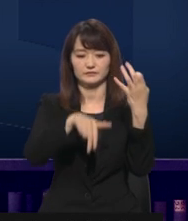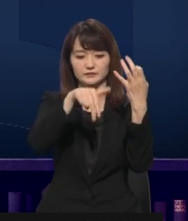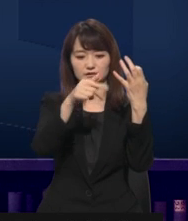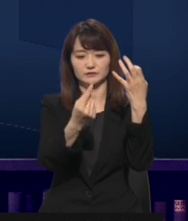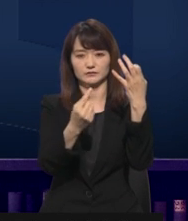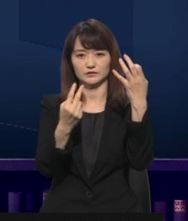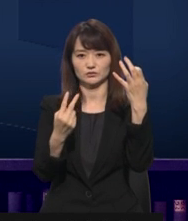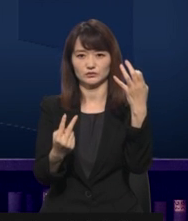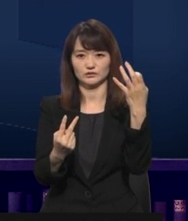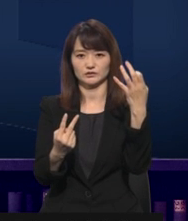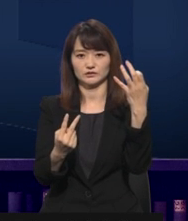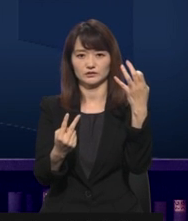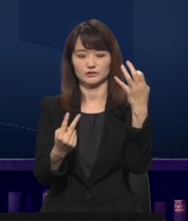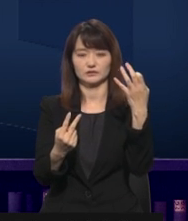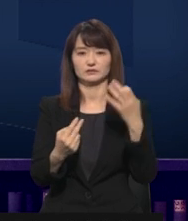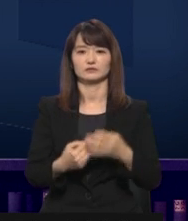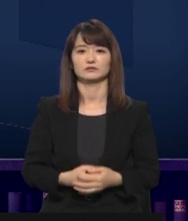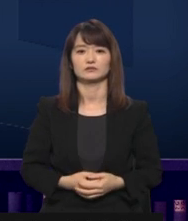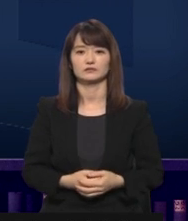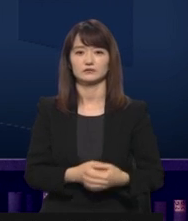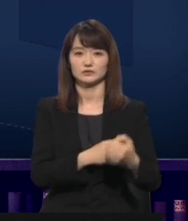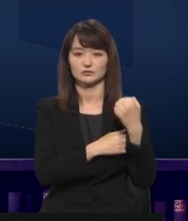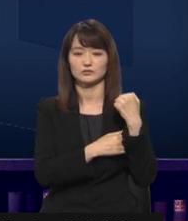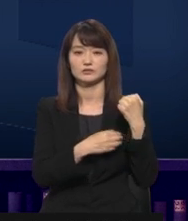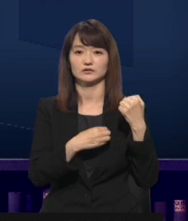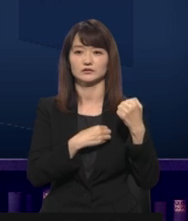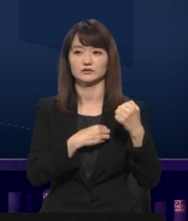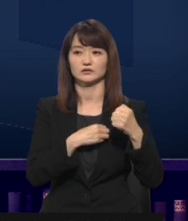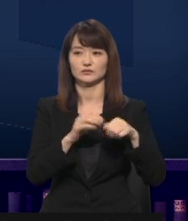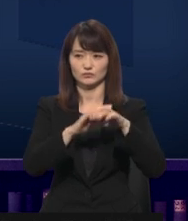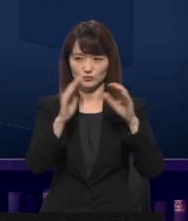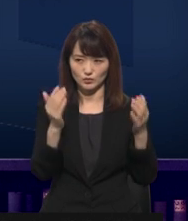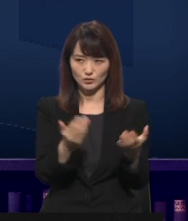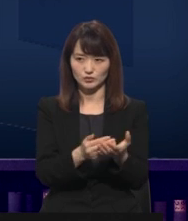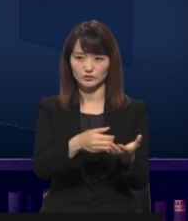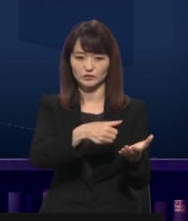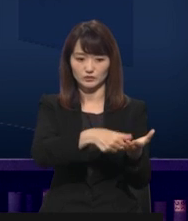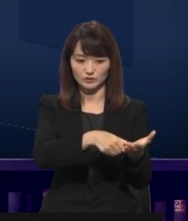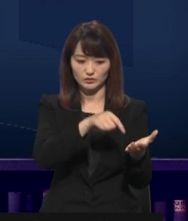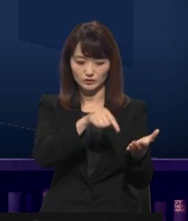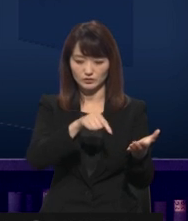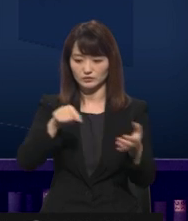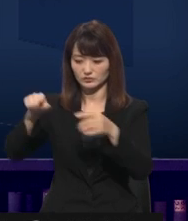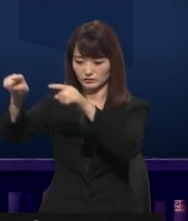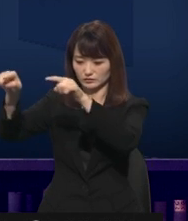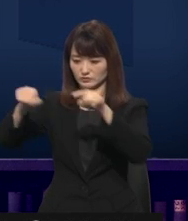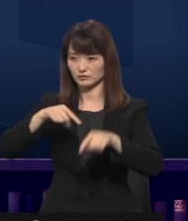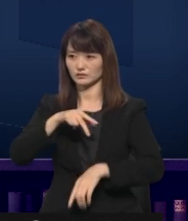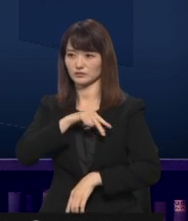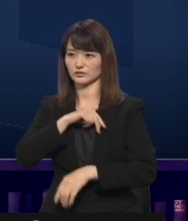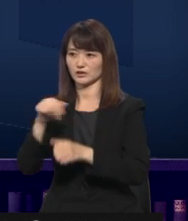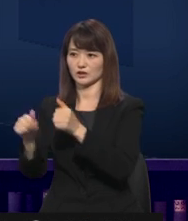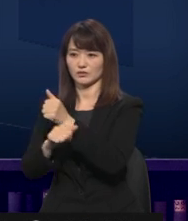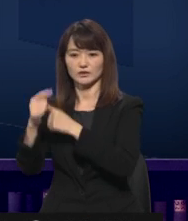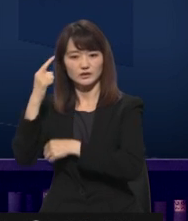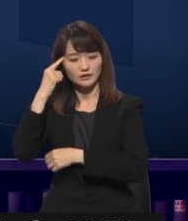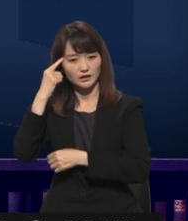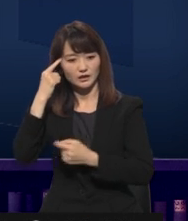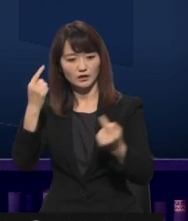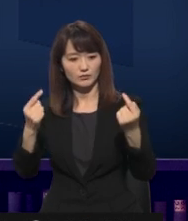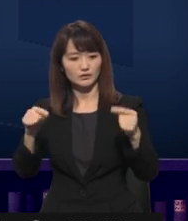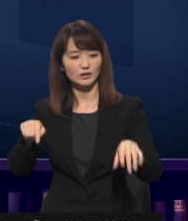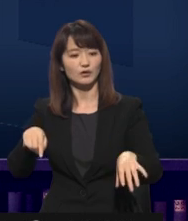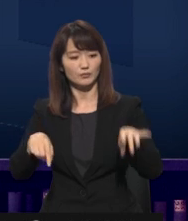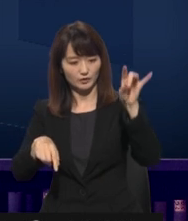입니다 뒤에 이제 문제가 됐던 거죠 권리 당원 전원 투표를 전국 대의원 대 의결 보다 우선하는 당의 최고